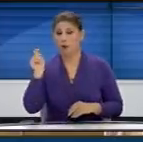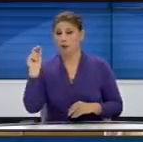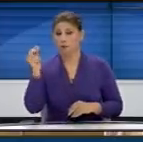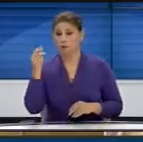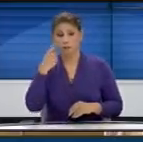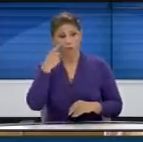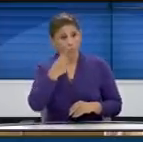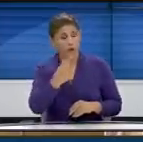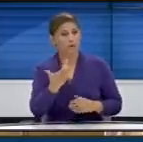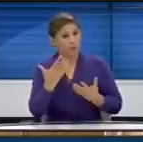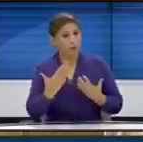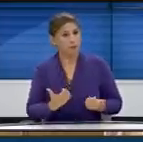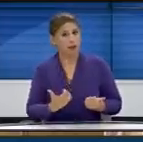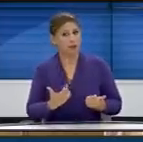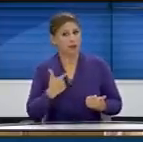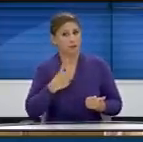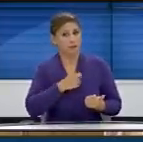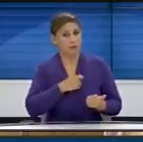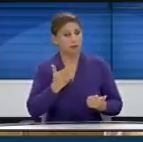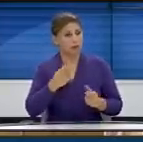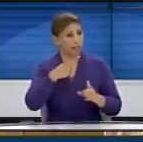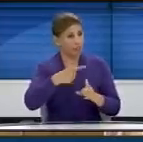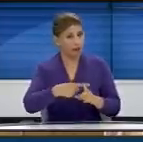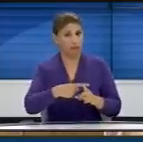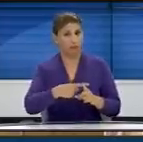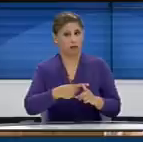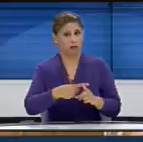και μάλιστα τον θεώρησα κάτι θετικό.